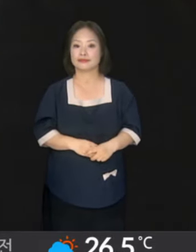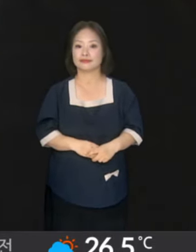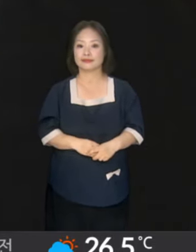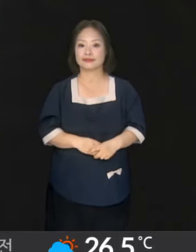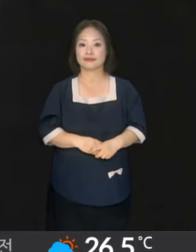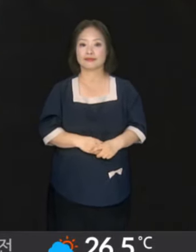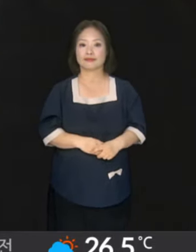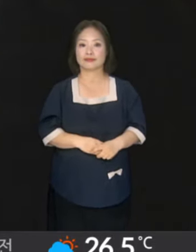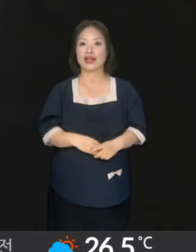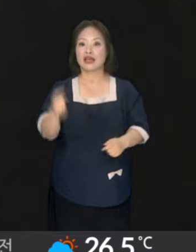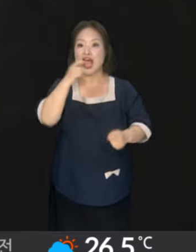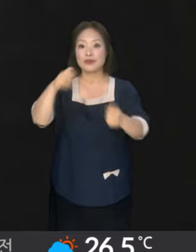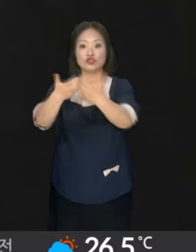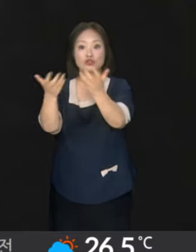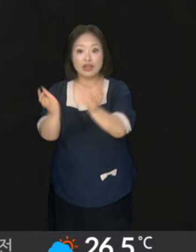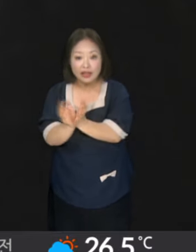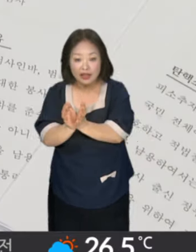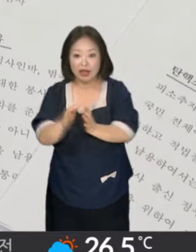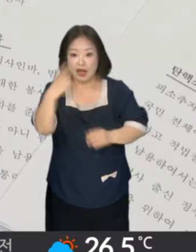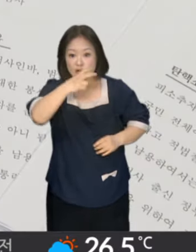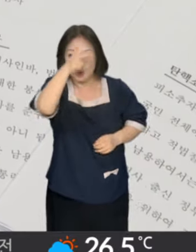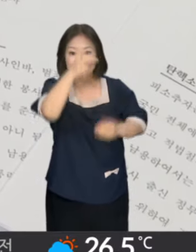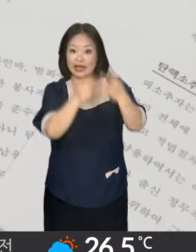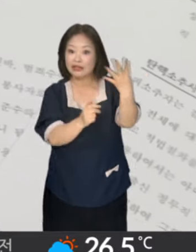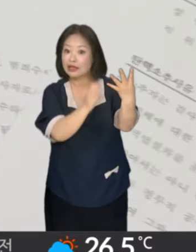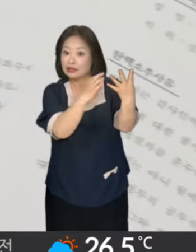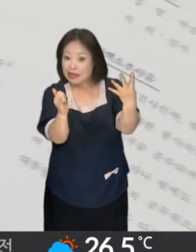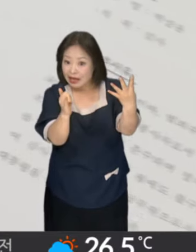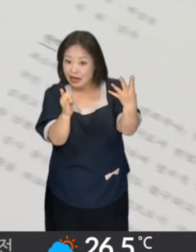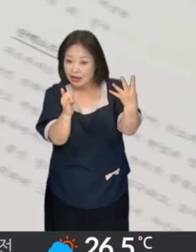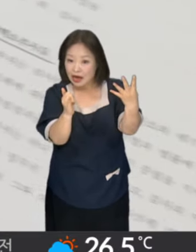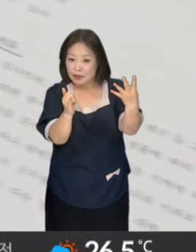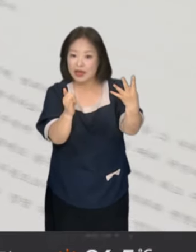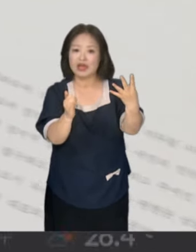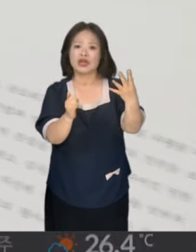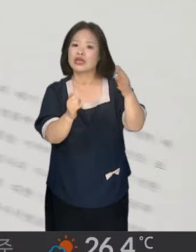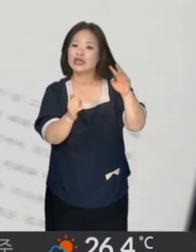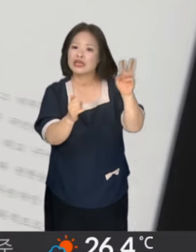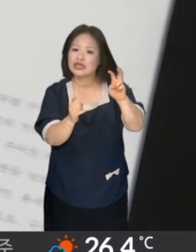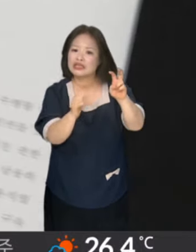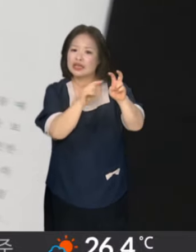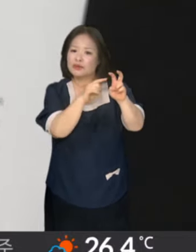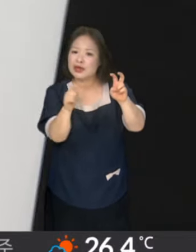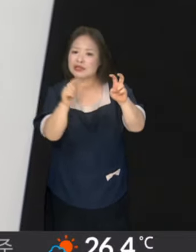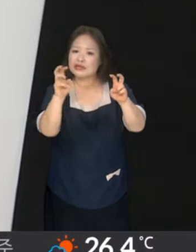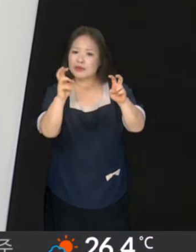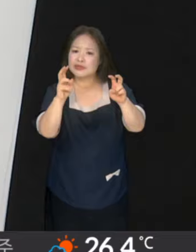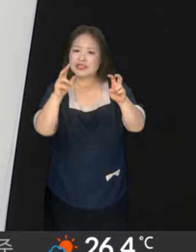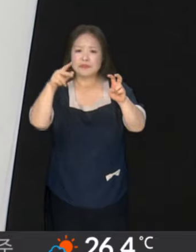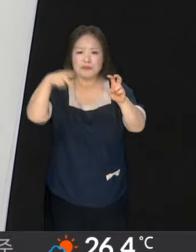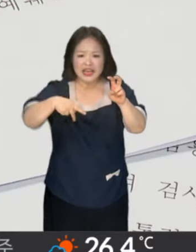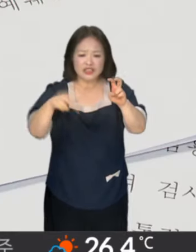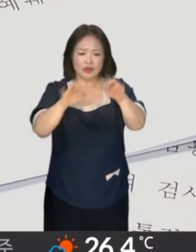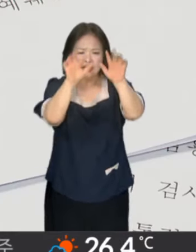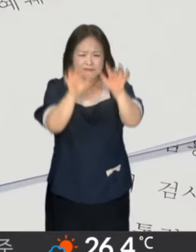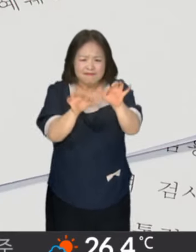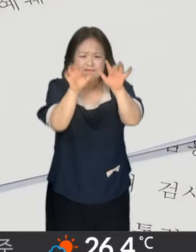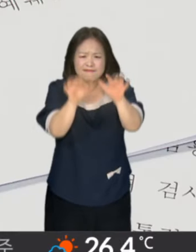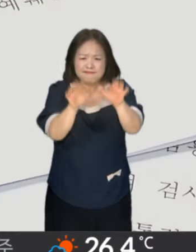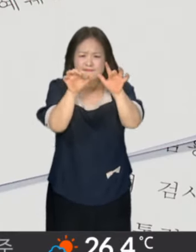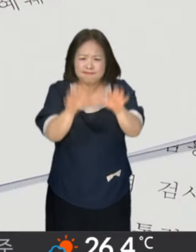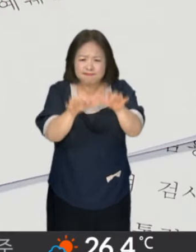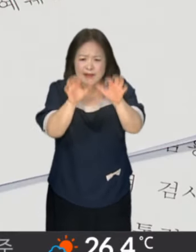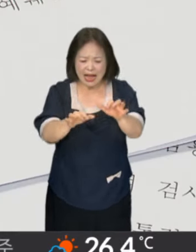기자입니다 더불어민주당이 검사 네명에 대해 각각 20에서 30여 쪽 분량으로 만든 탄핵 추 안에는